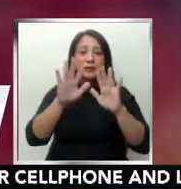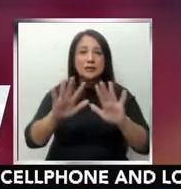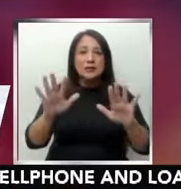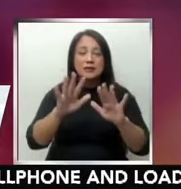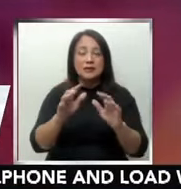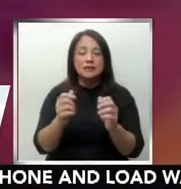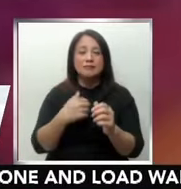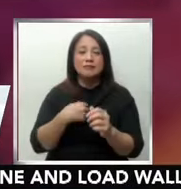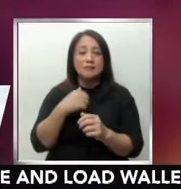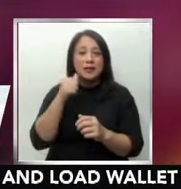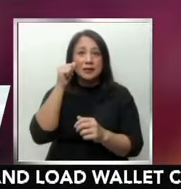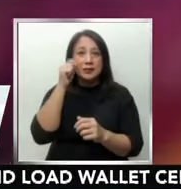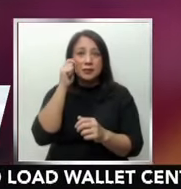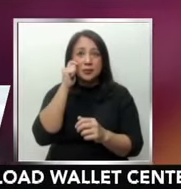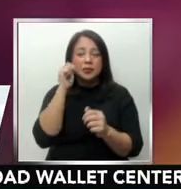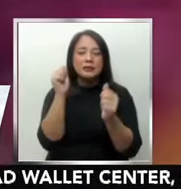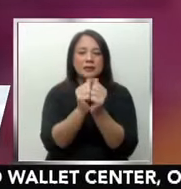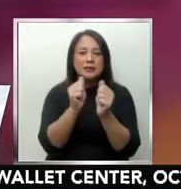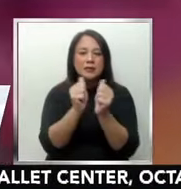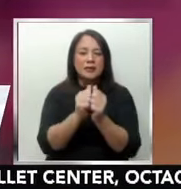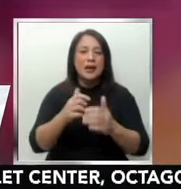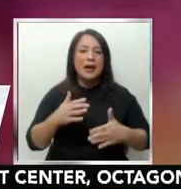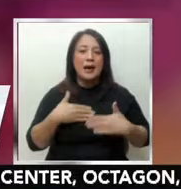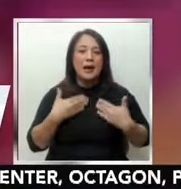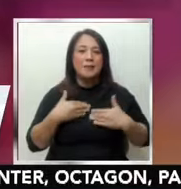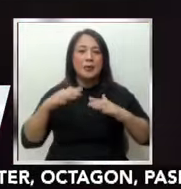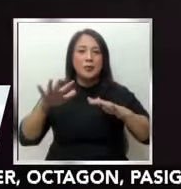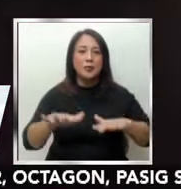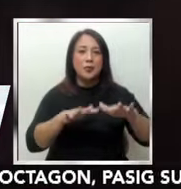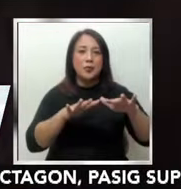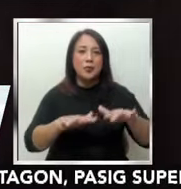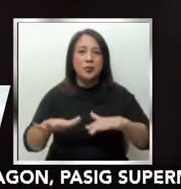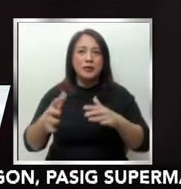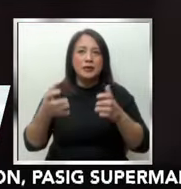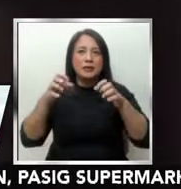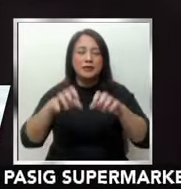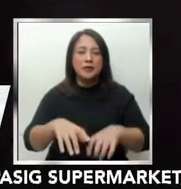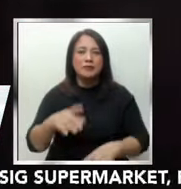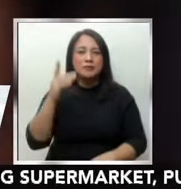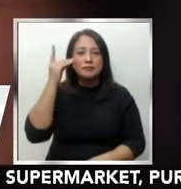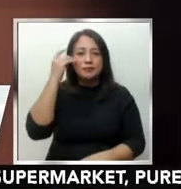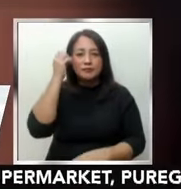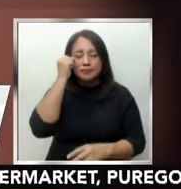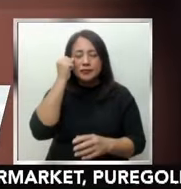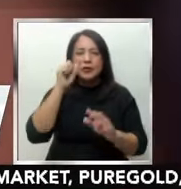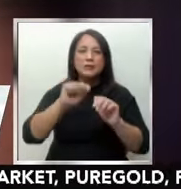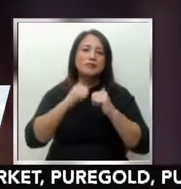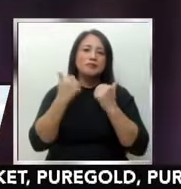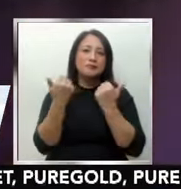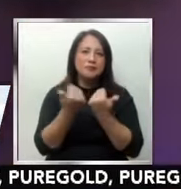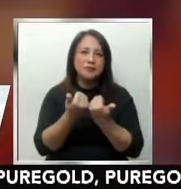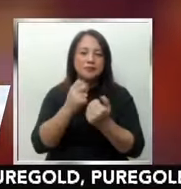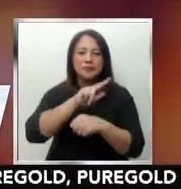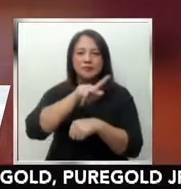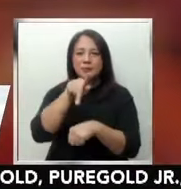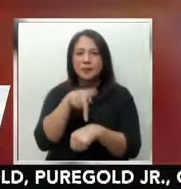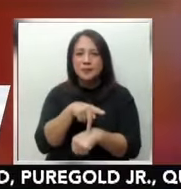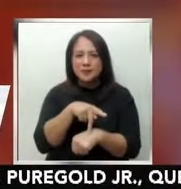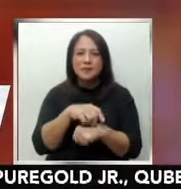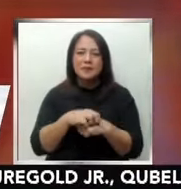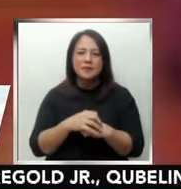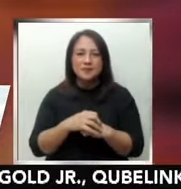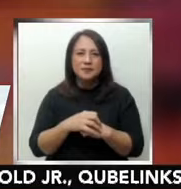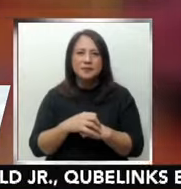sa mga dumalo sa happy walk na event ng down syndrome Association of the Philippines may